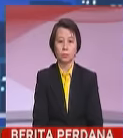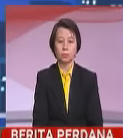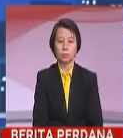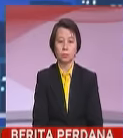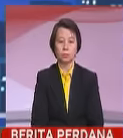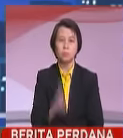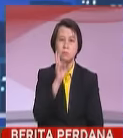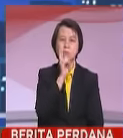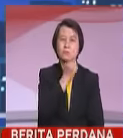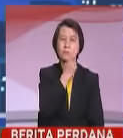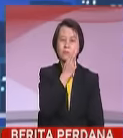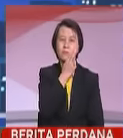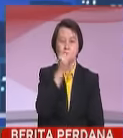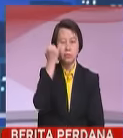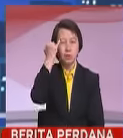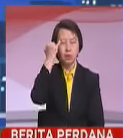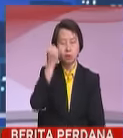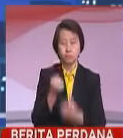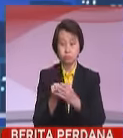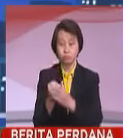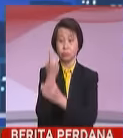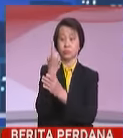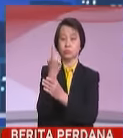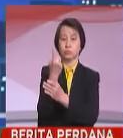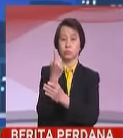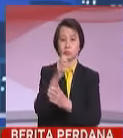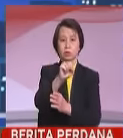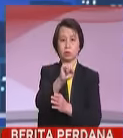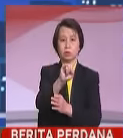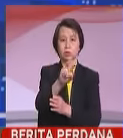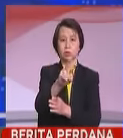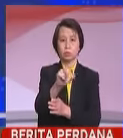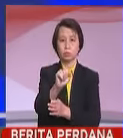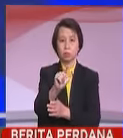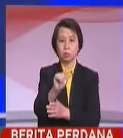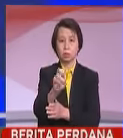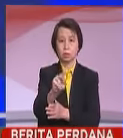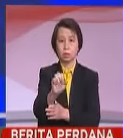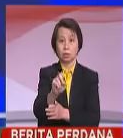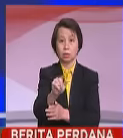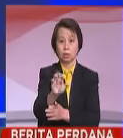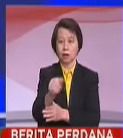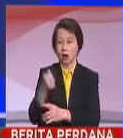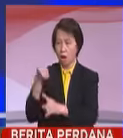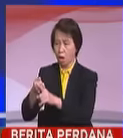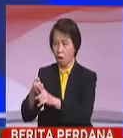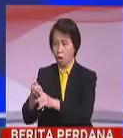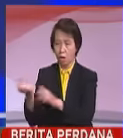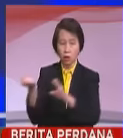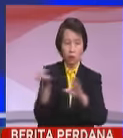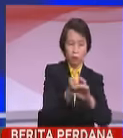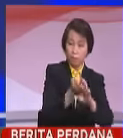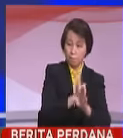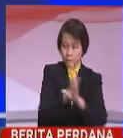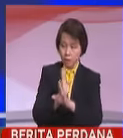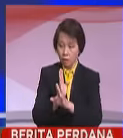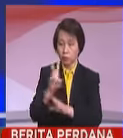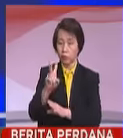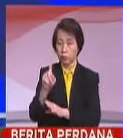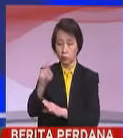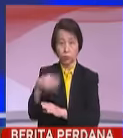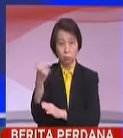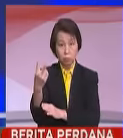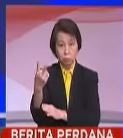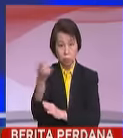Pemilik restoran Nasi Kandar pencetus kluster Siva Gangga COVID-19 diarah fail pembelaan pada 21 Disember depan.